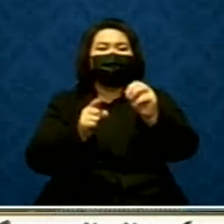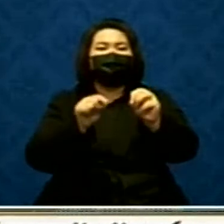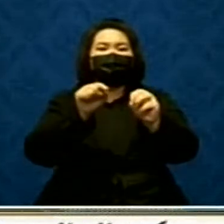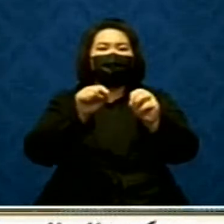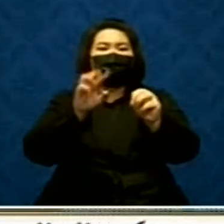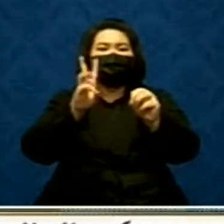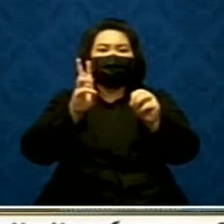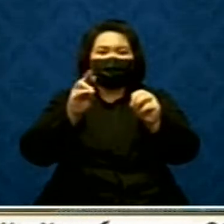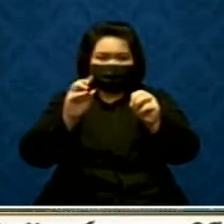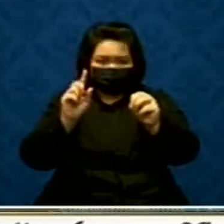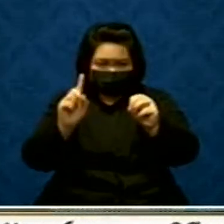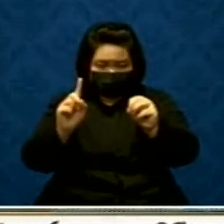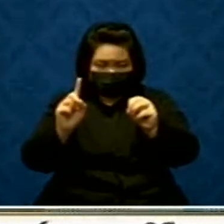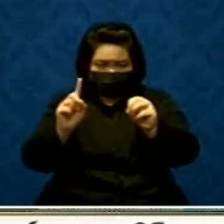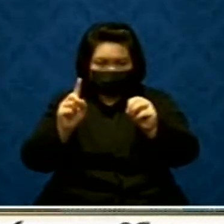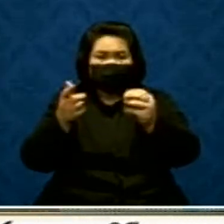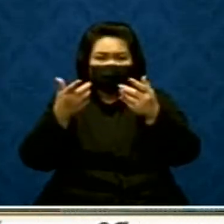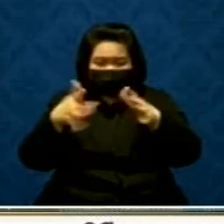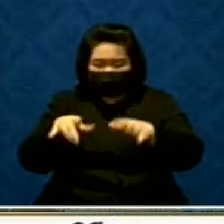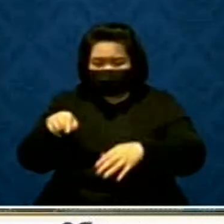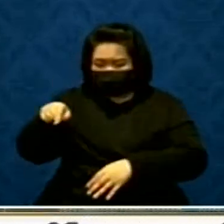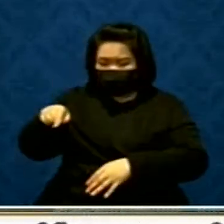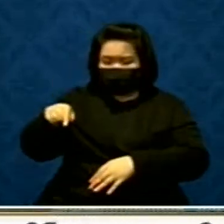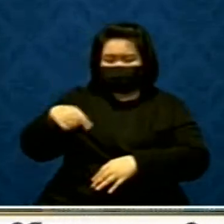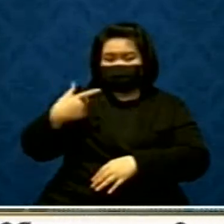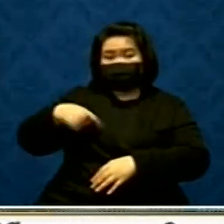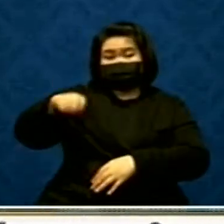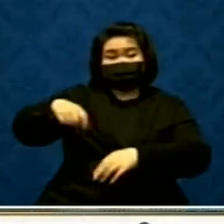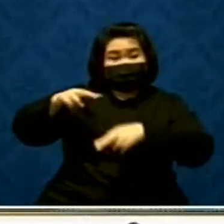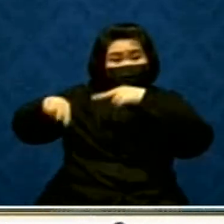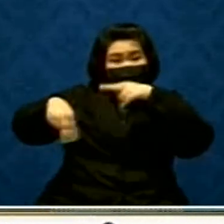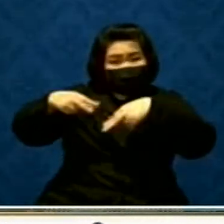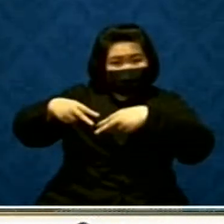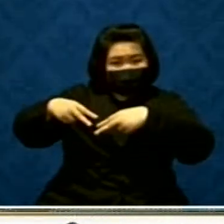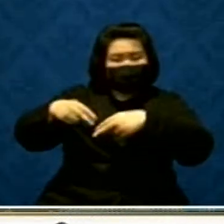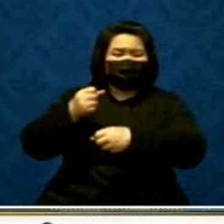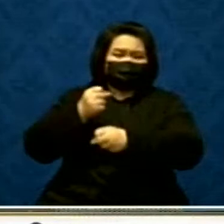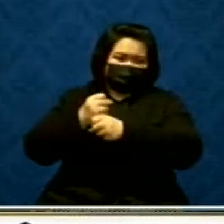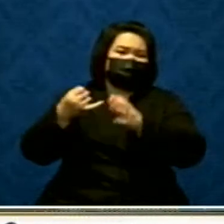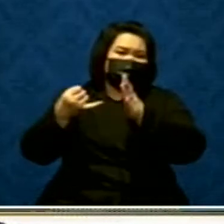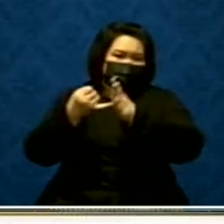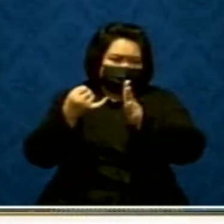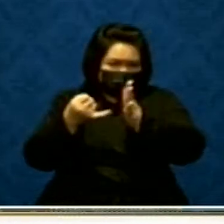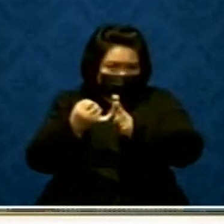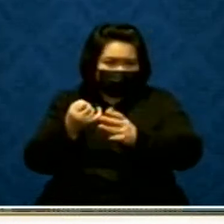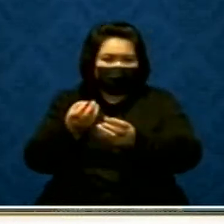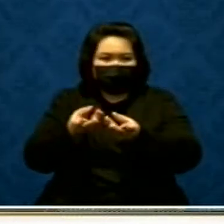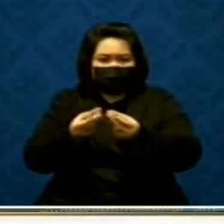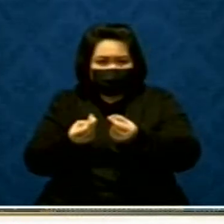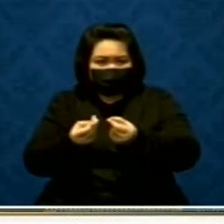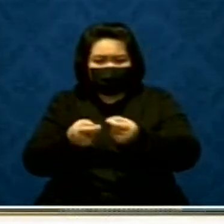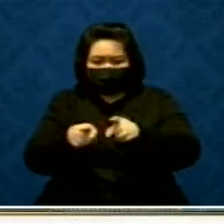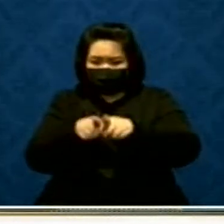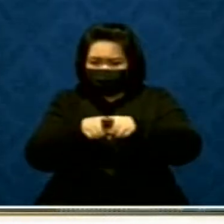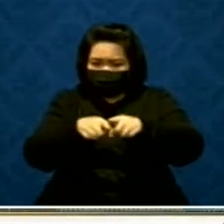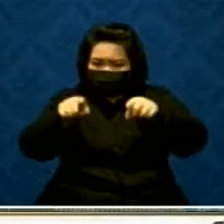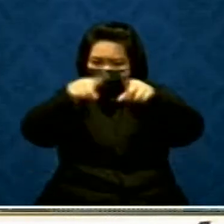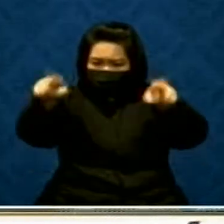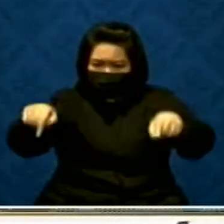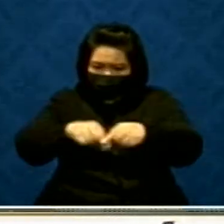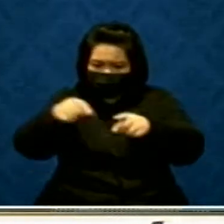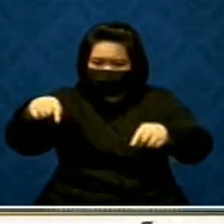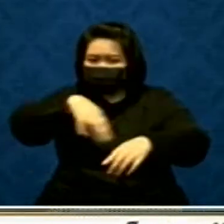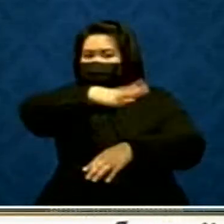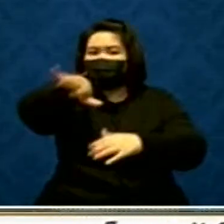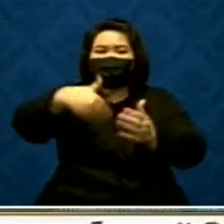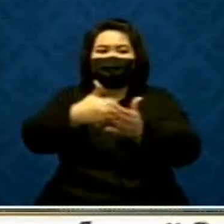ทำให้เกิดความสะดวกรวดเร็วเกิดความรับกุมนะครับซึ่งจะทำให้ไม่มีที่ดินส่วนใดส่วนหนึ่งตกหล่นรว